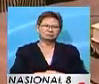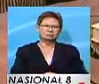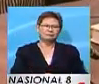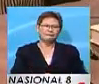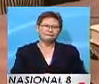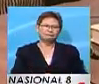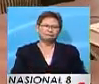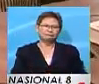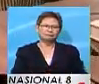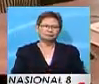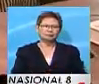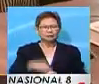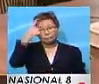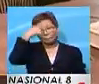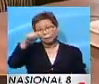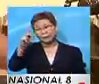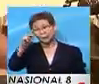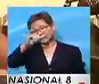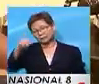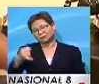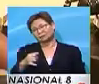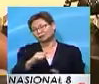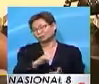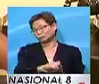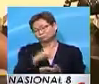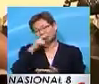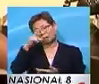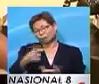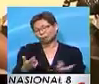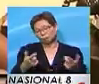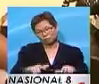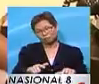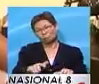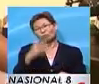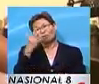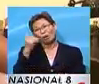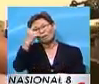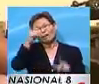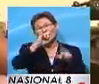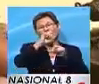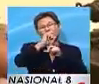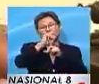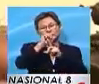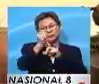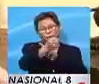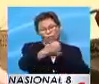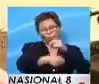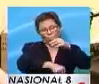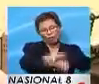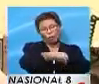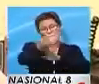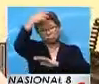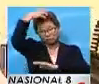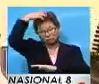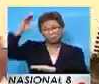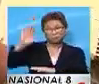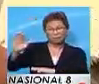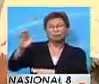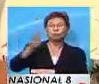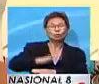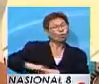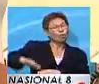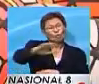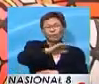tempatan bagi kir perkara itu tidak seharusnya terjadi memandangkan Persatuan Bola Selangor F sememangnya diketahui